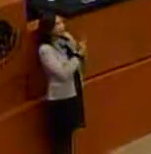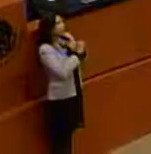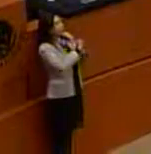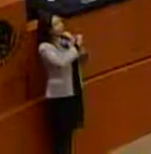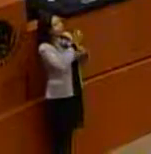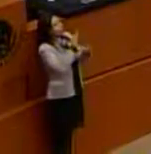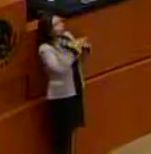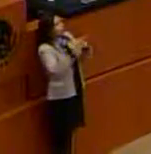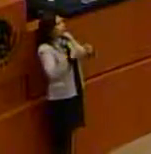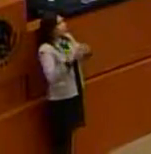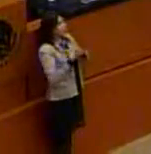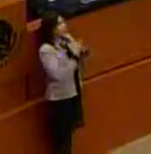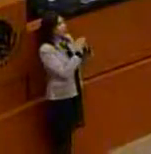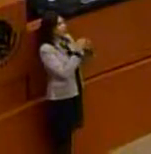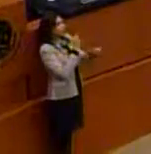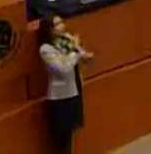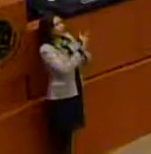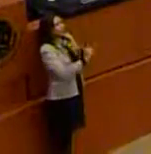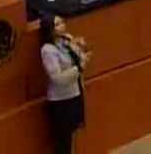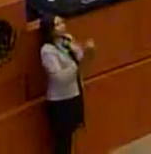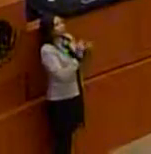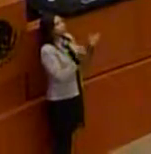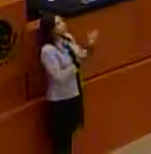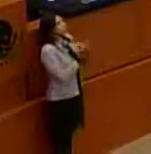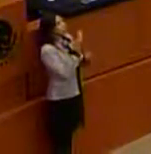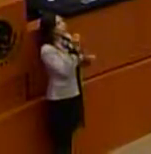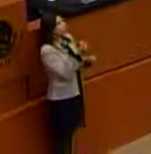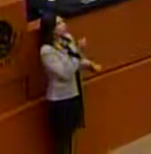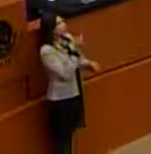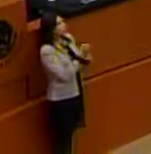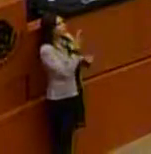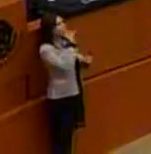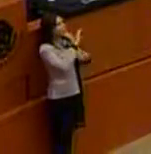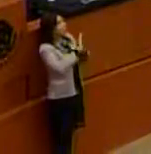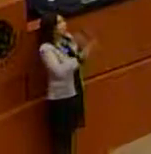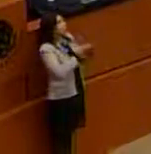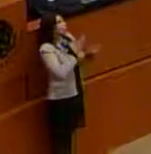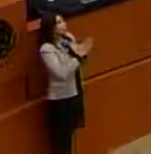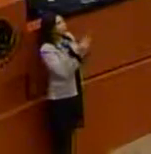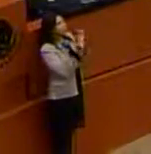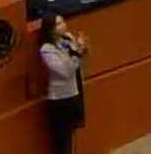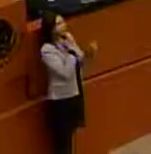résultat de la votation, ce sera une nouvelle occasion pour le monde de s'intéresser au débat. Slide.